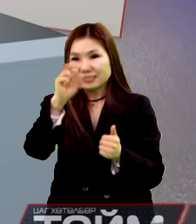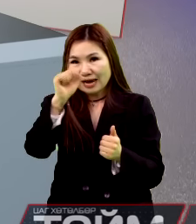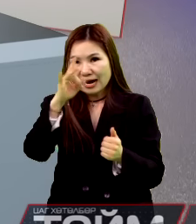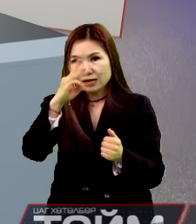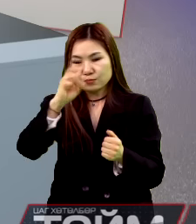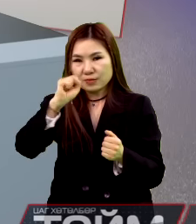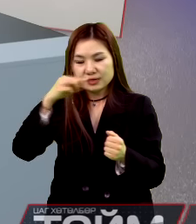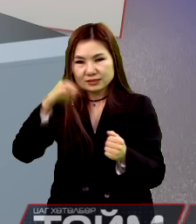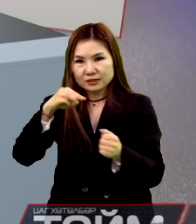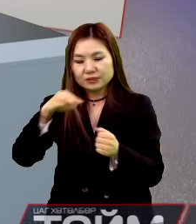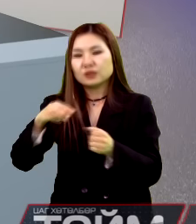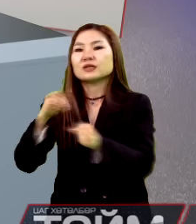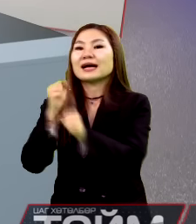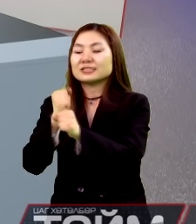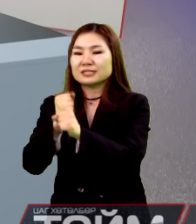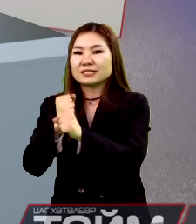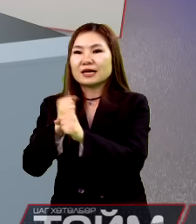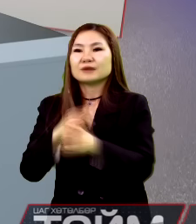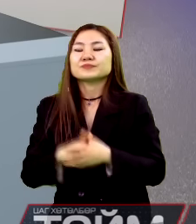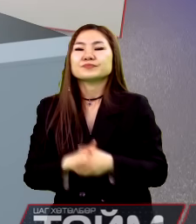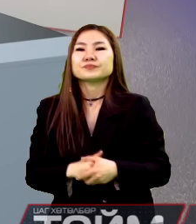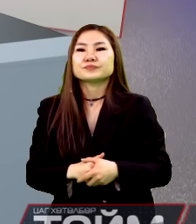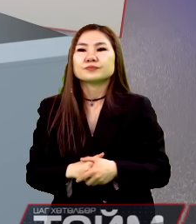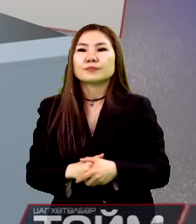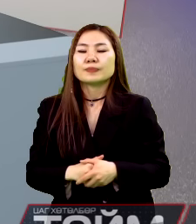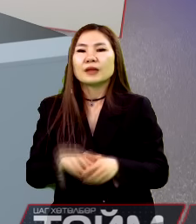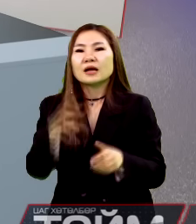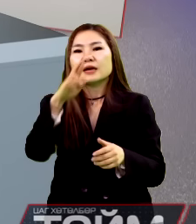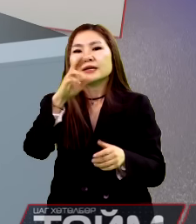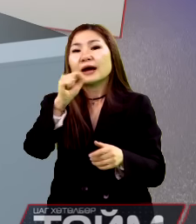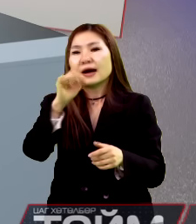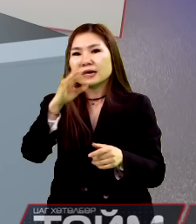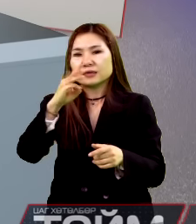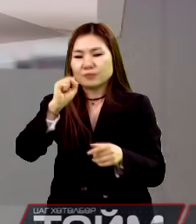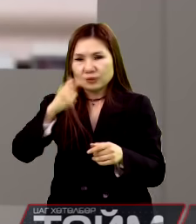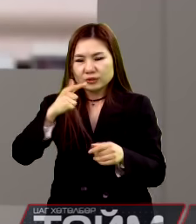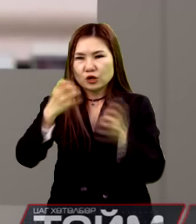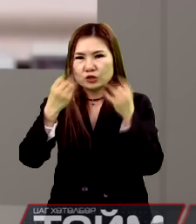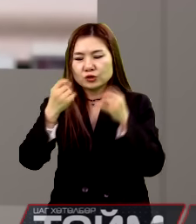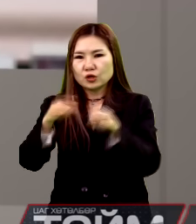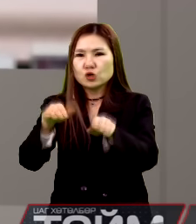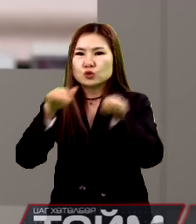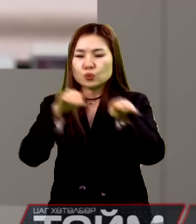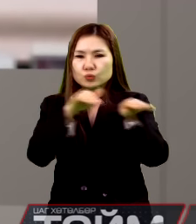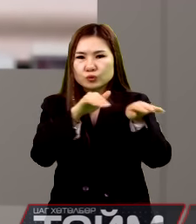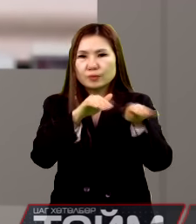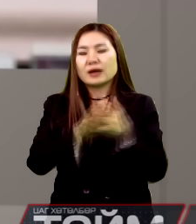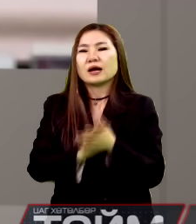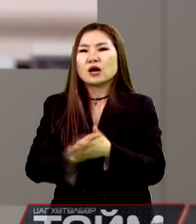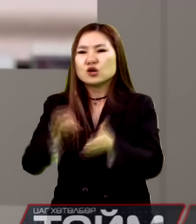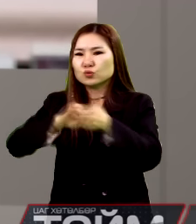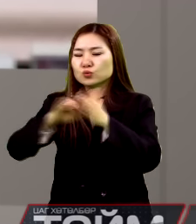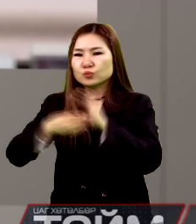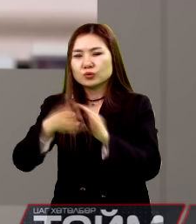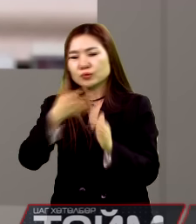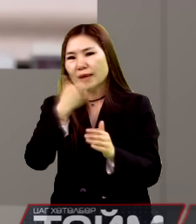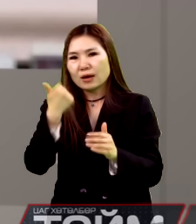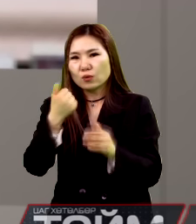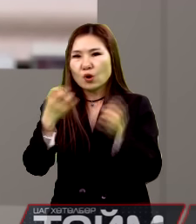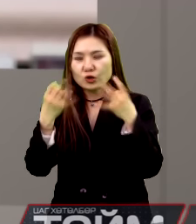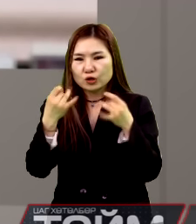Яарамг бол Улаанбаатар хотын бас нэг толгойн өвчин бас. Маш их одоо төвлөрөл бий болсон, төгжрөл бий болсон. Ямар ч төлөвлөлтгүй